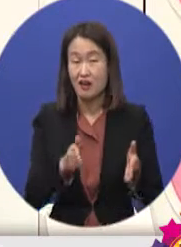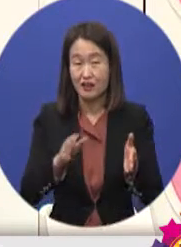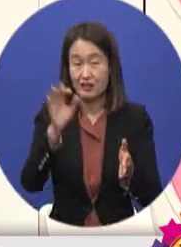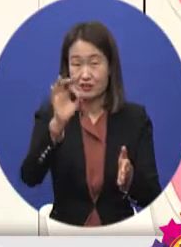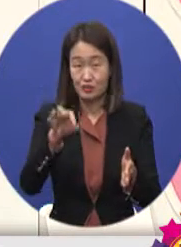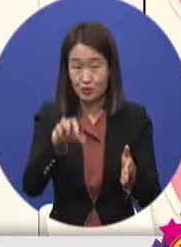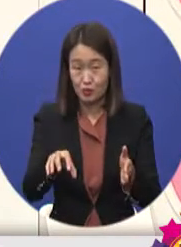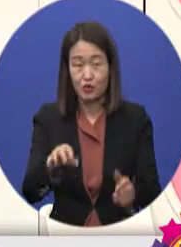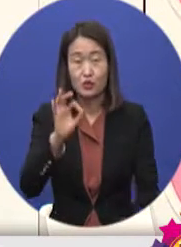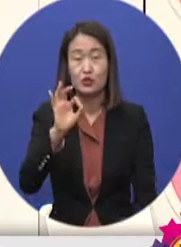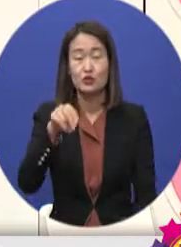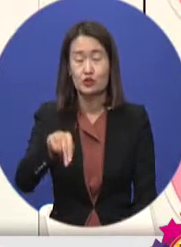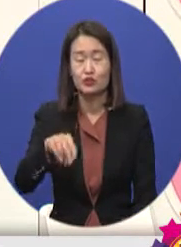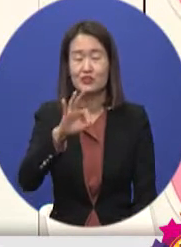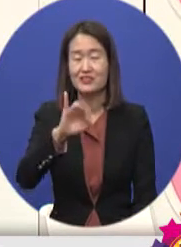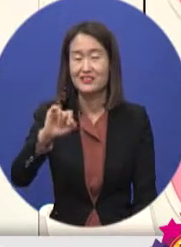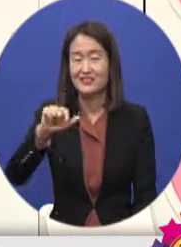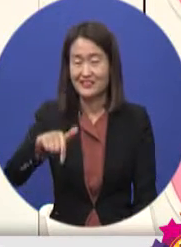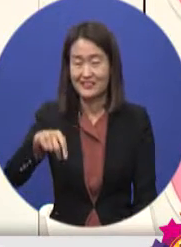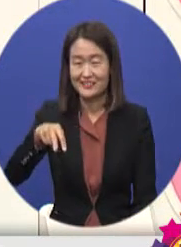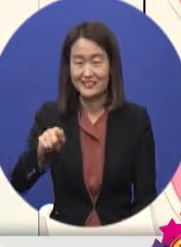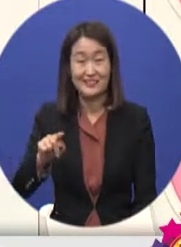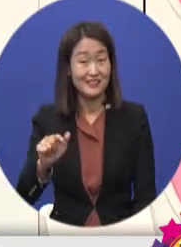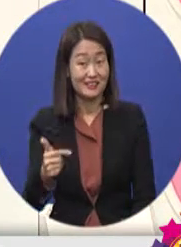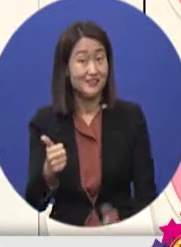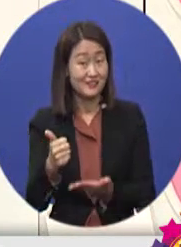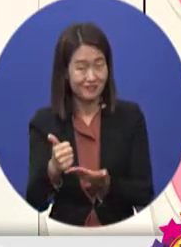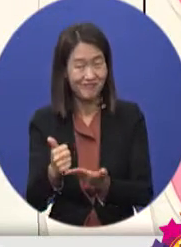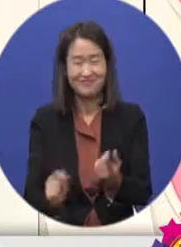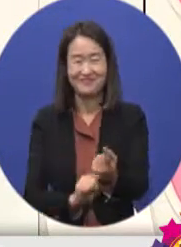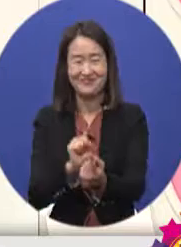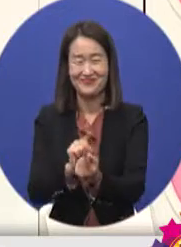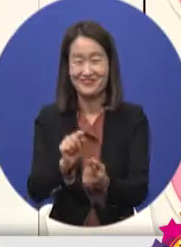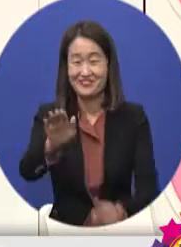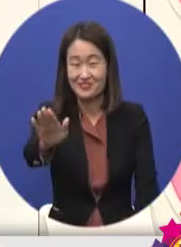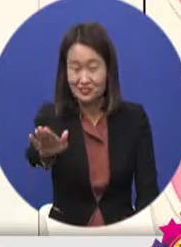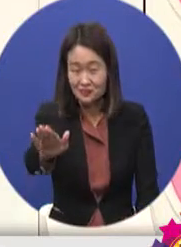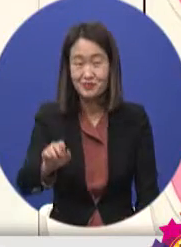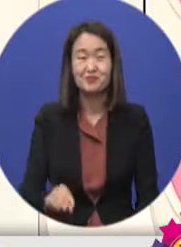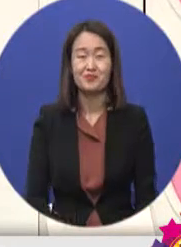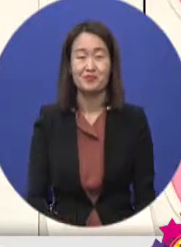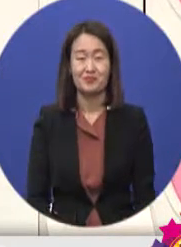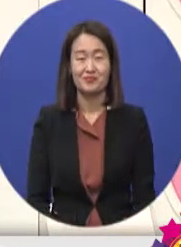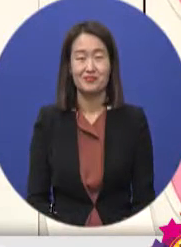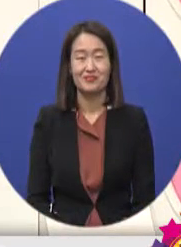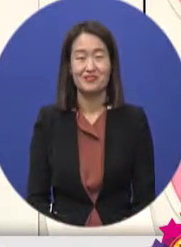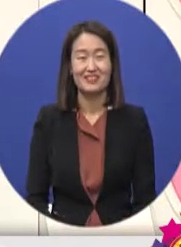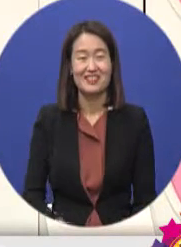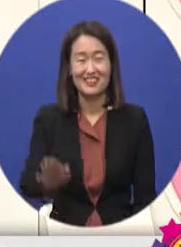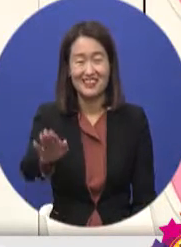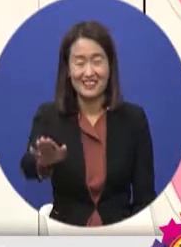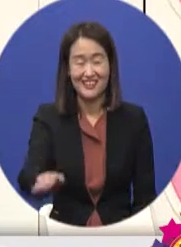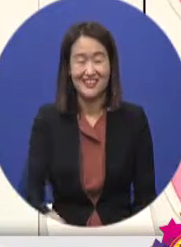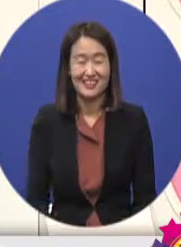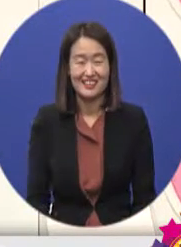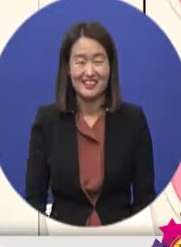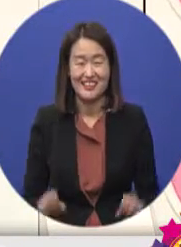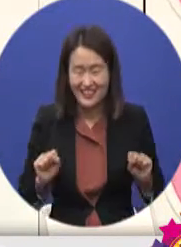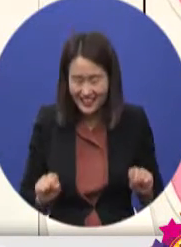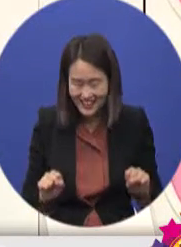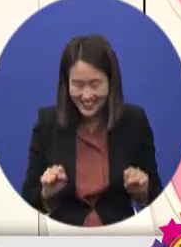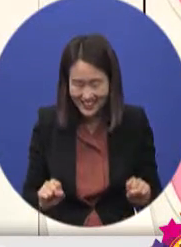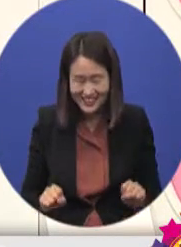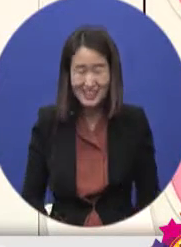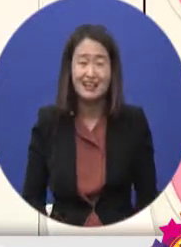사시는 유익선님이 기다리고 계시는데요. 모실게요. 안녕하세요. 네, 안녕하세요, 요정 씨. 아이고,